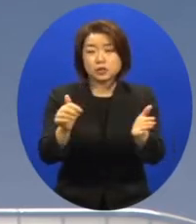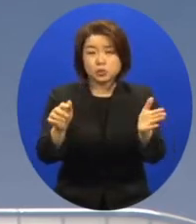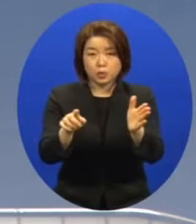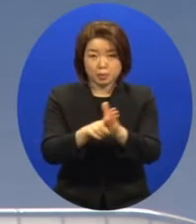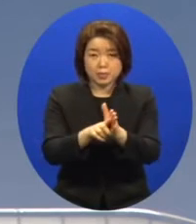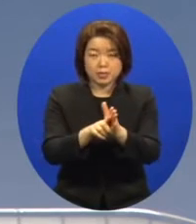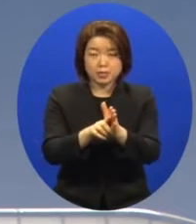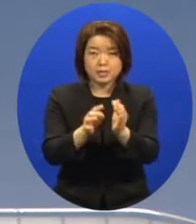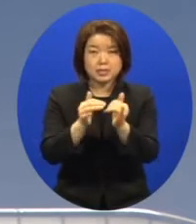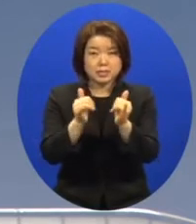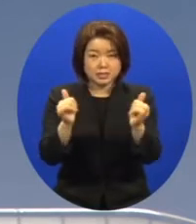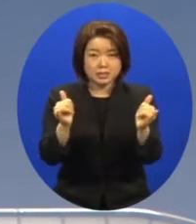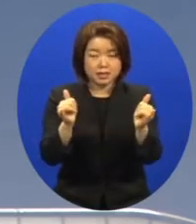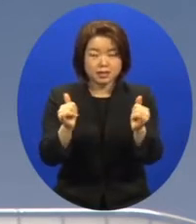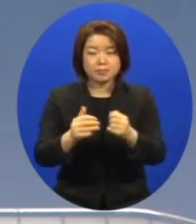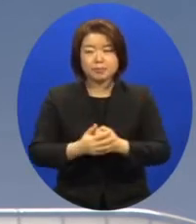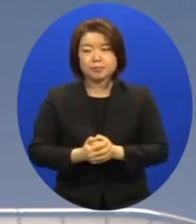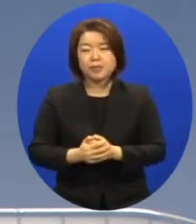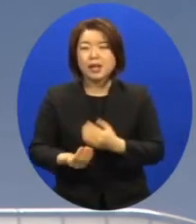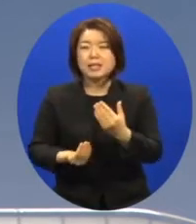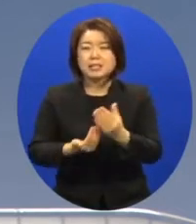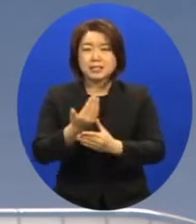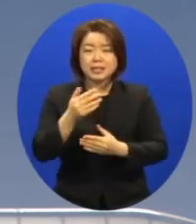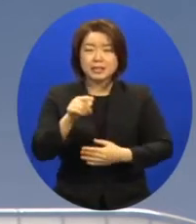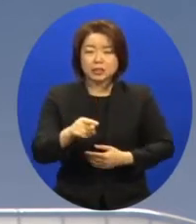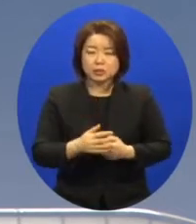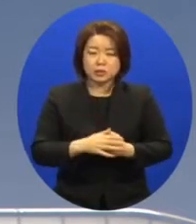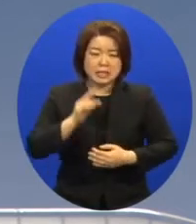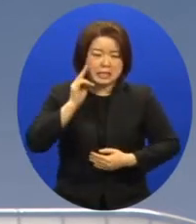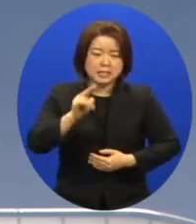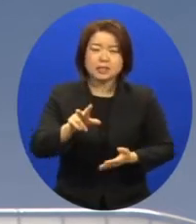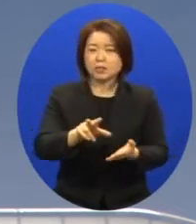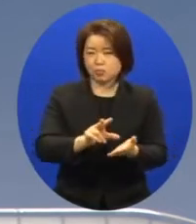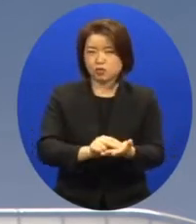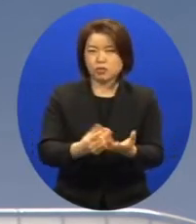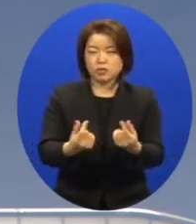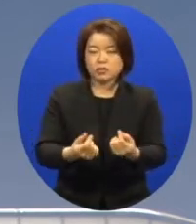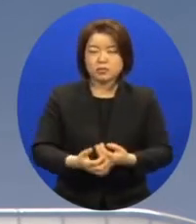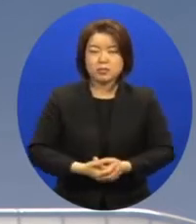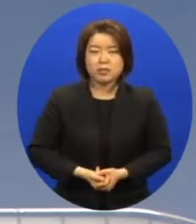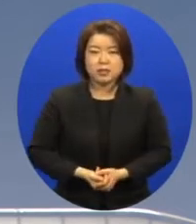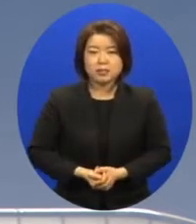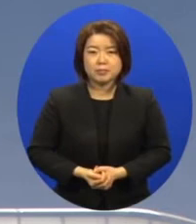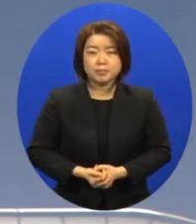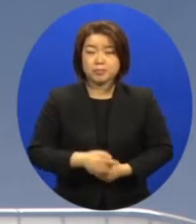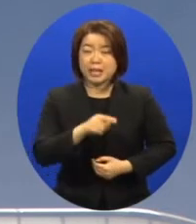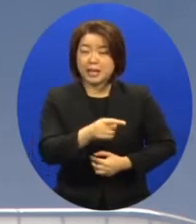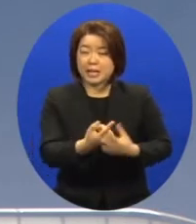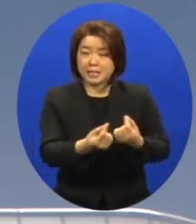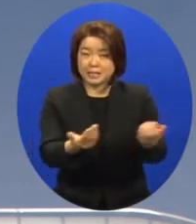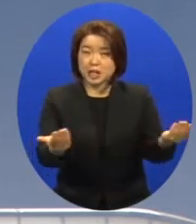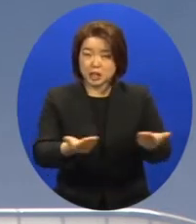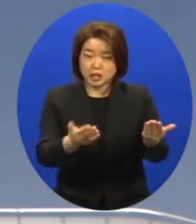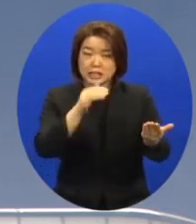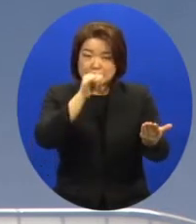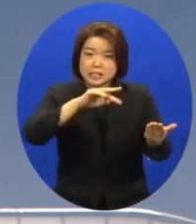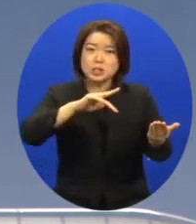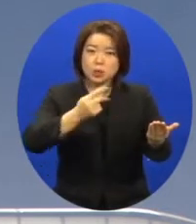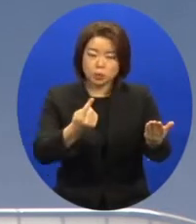사람이 배우자가 생긴 것은 심각한 뭐지 줘 자 이런 일이 있다하더라도